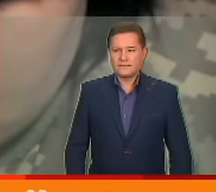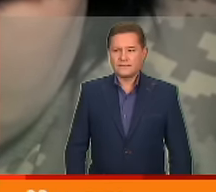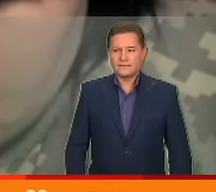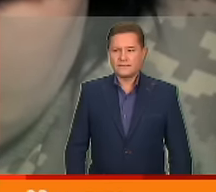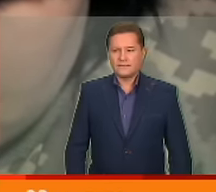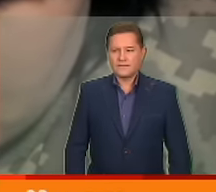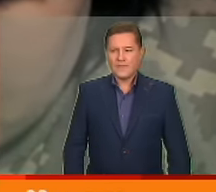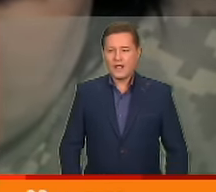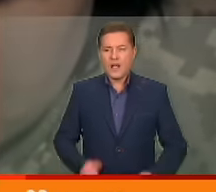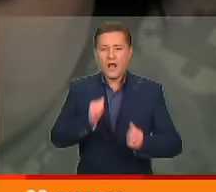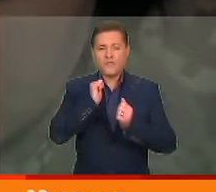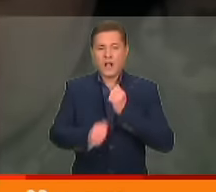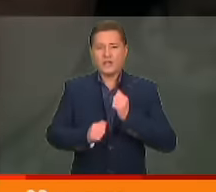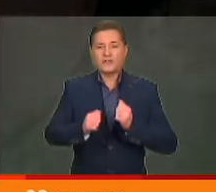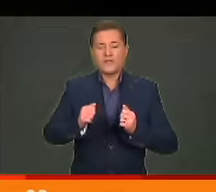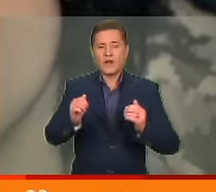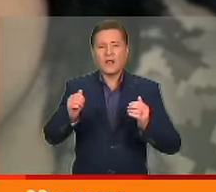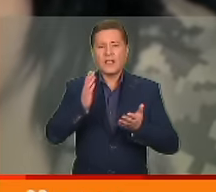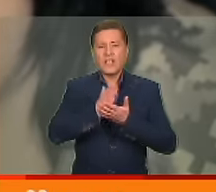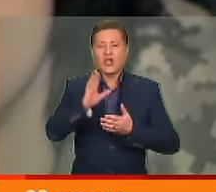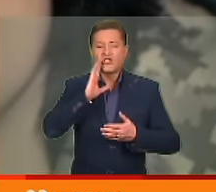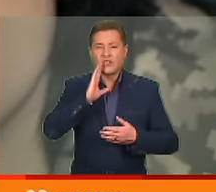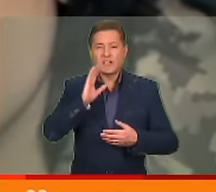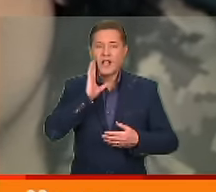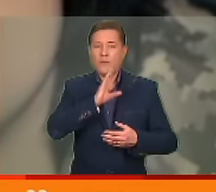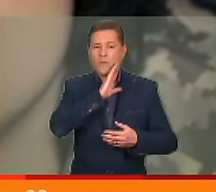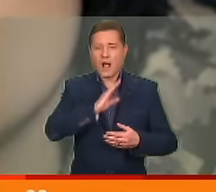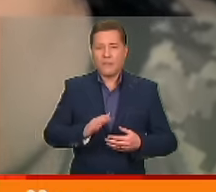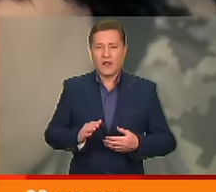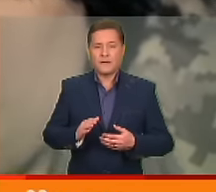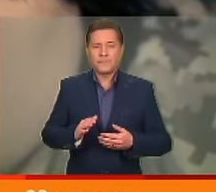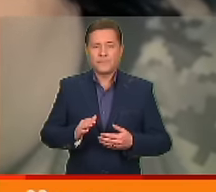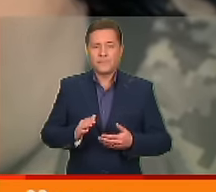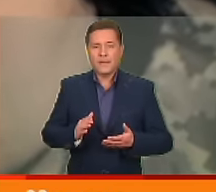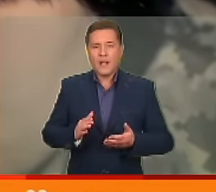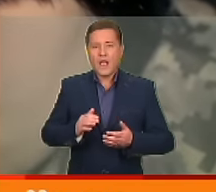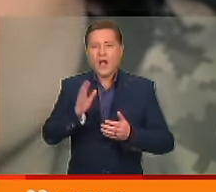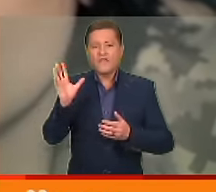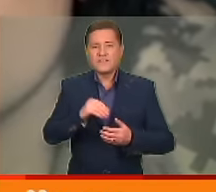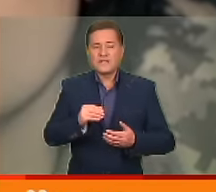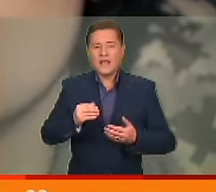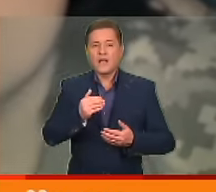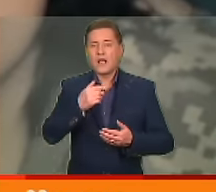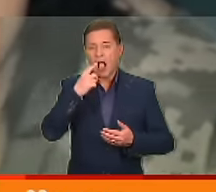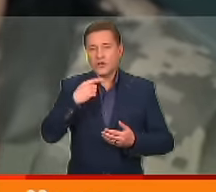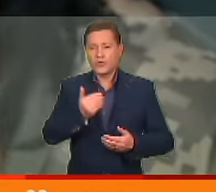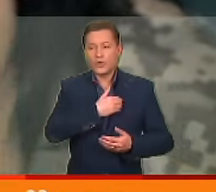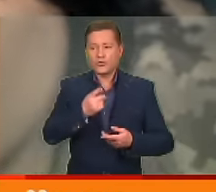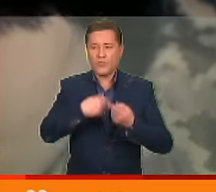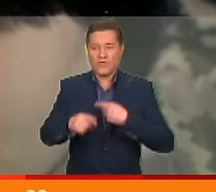У кожного вдома хтось – жінка, мама, діти, внуки, всіх є. Усі кажуть, хочу повернутися